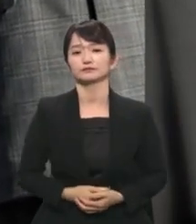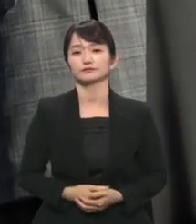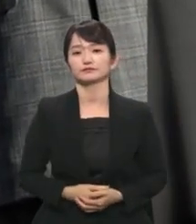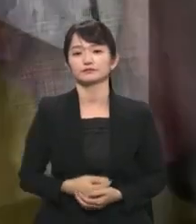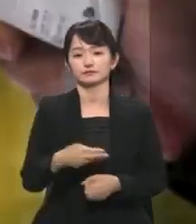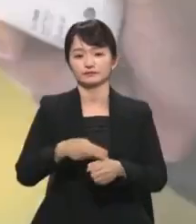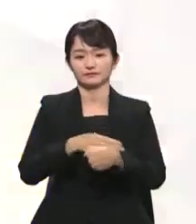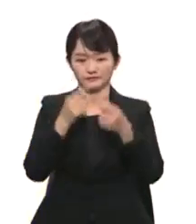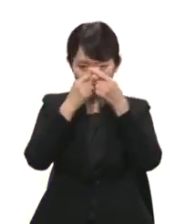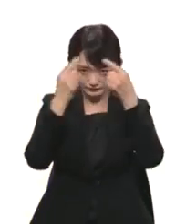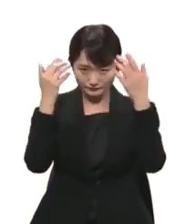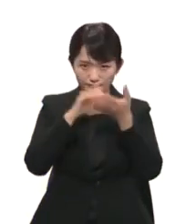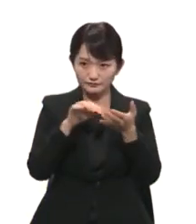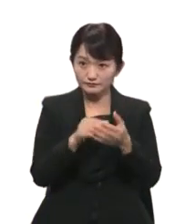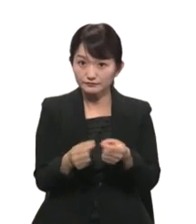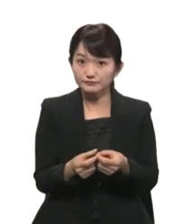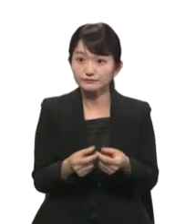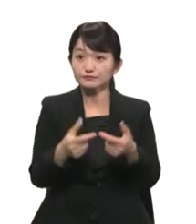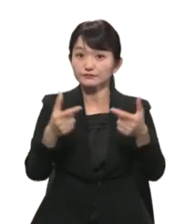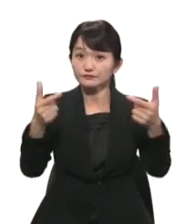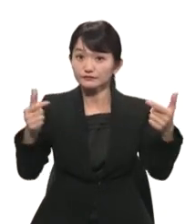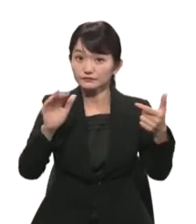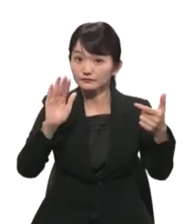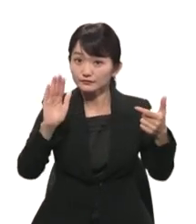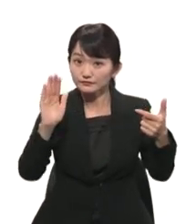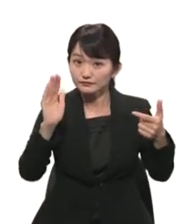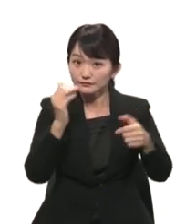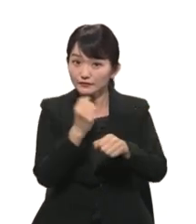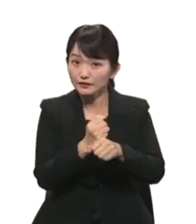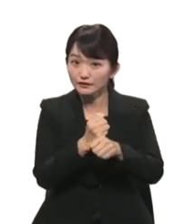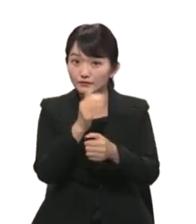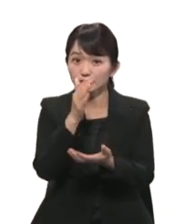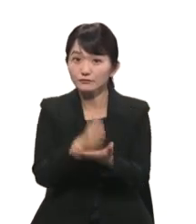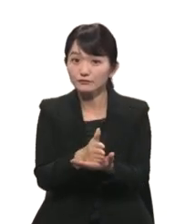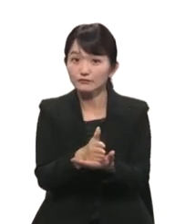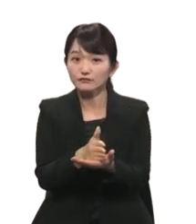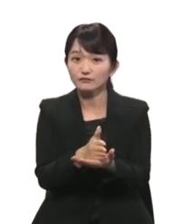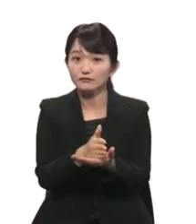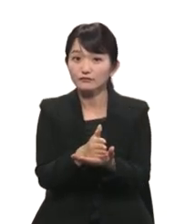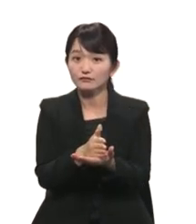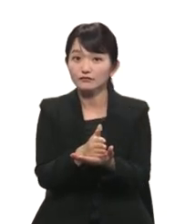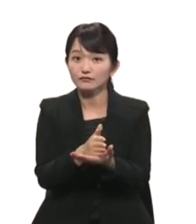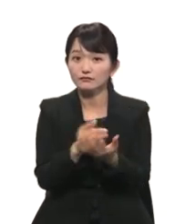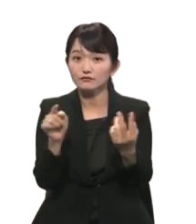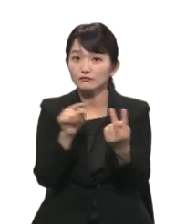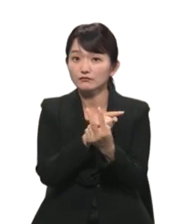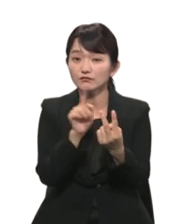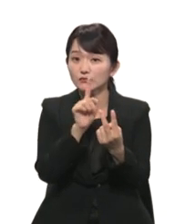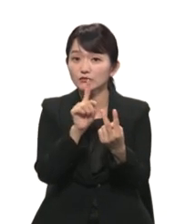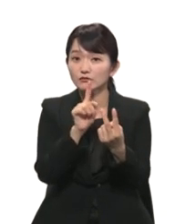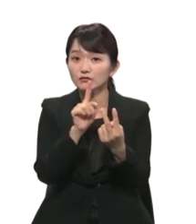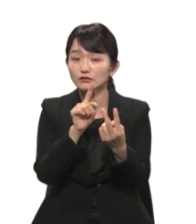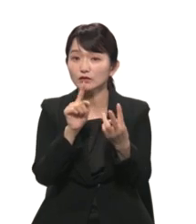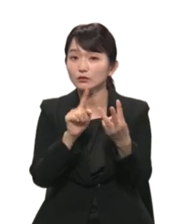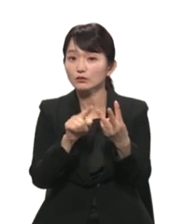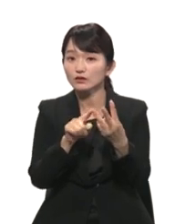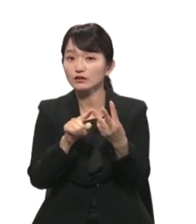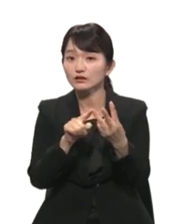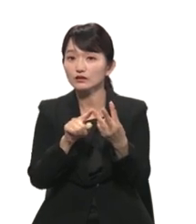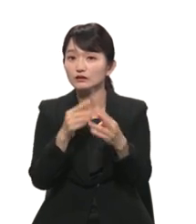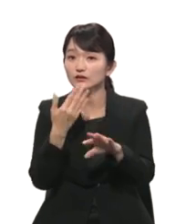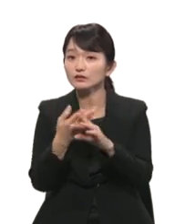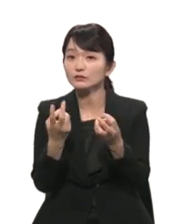의대정원 확대 해야 됩니까 아니면 안 해야 됩니까 아니면 어떻게 해야 됩니까 두 분 어떻게